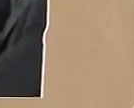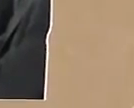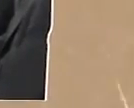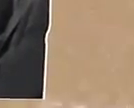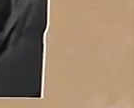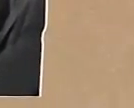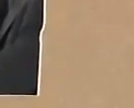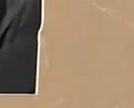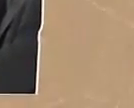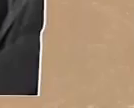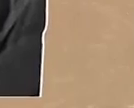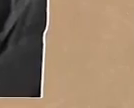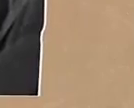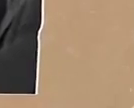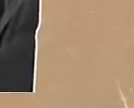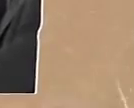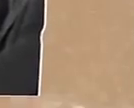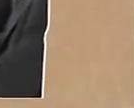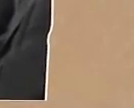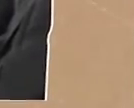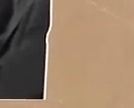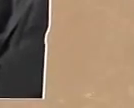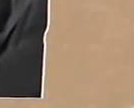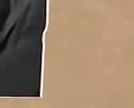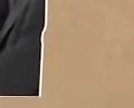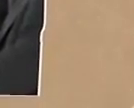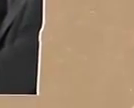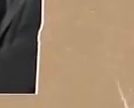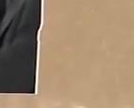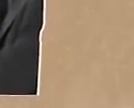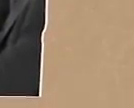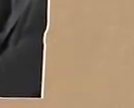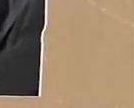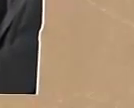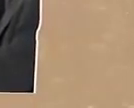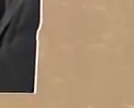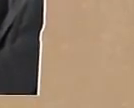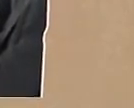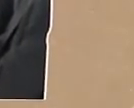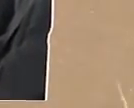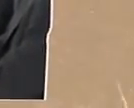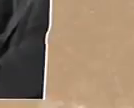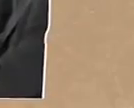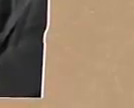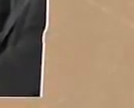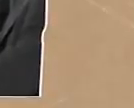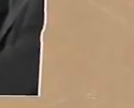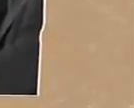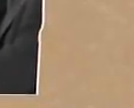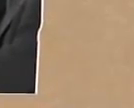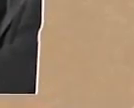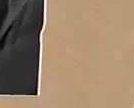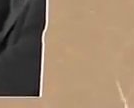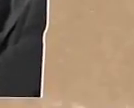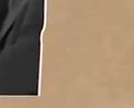va tiniq rejalarni belgilab, qat'iylik bilan ikkinchi tomonga maqsadni tushuntirish, biror masala yuzasidan rozilik olish oson emas.